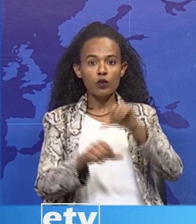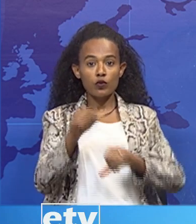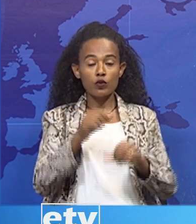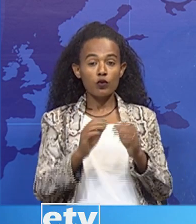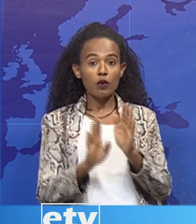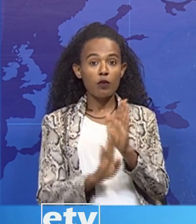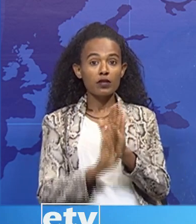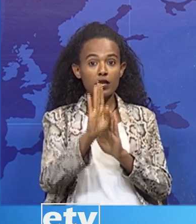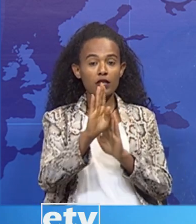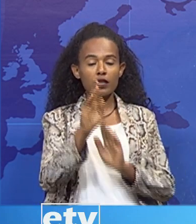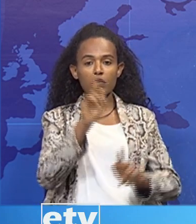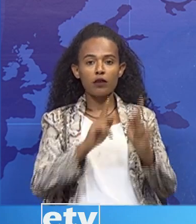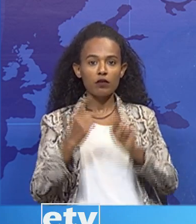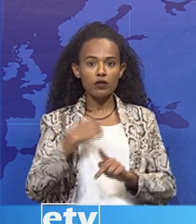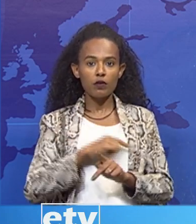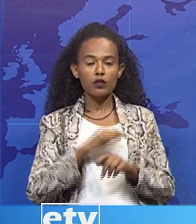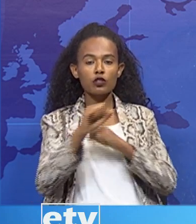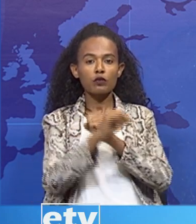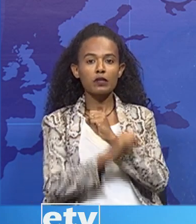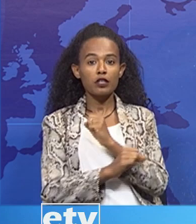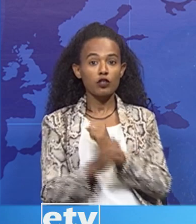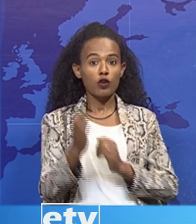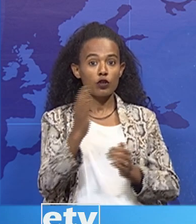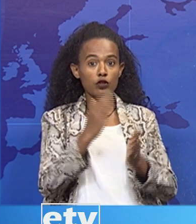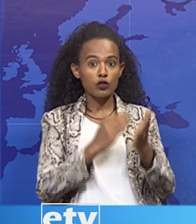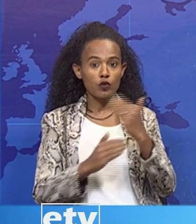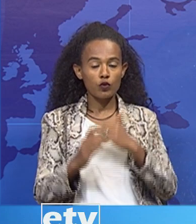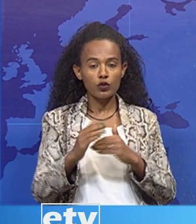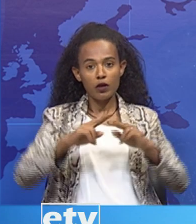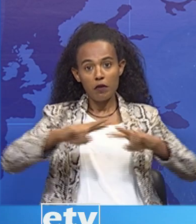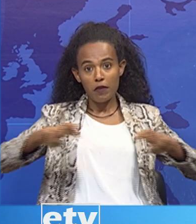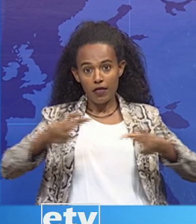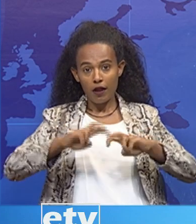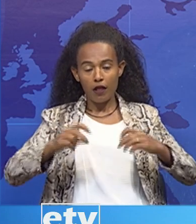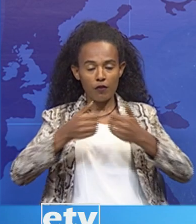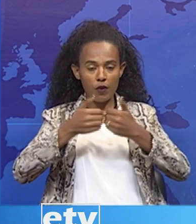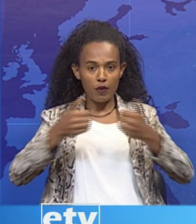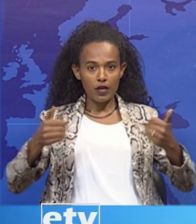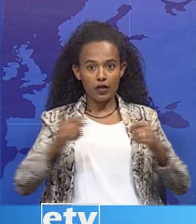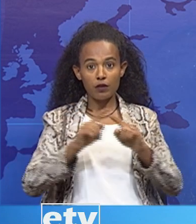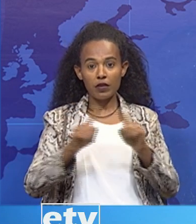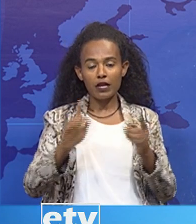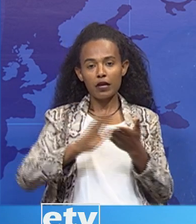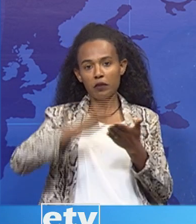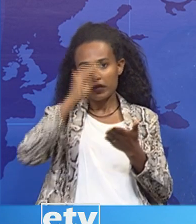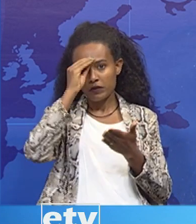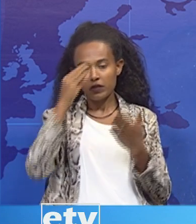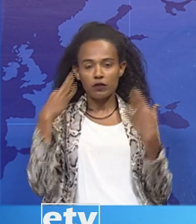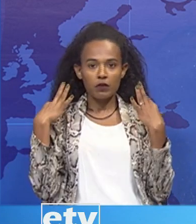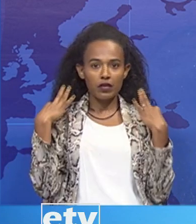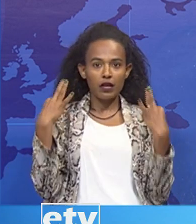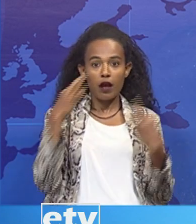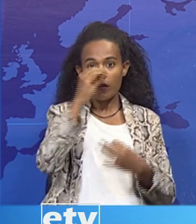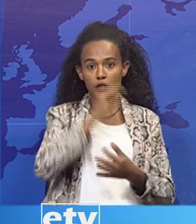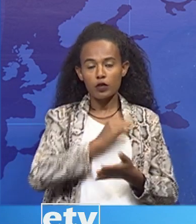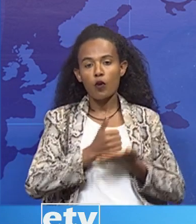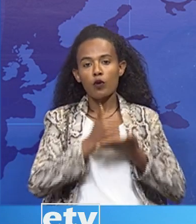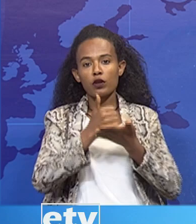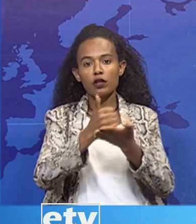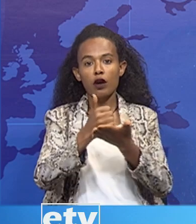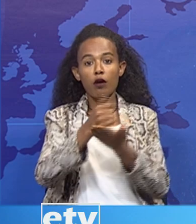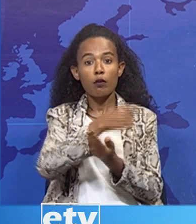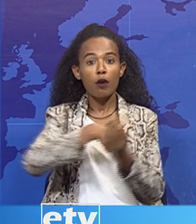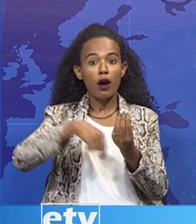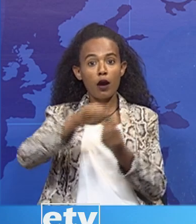በማሳደግ የህብረተሰባችንን መሰረታዊ ችግሮች በጥናት በመለየት በተለይም በትምህርት፣ በጤና፣ በሰብአዊ ድጋፍ፣